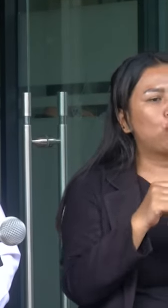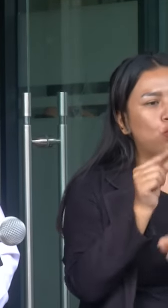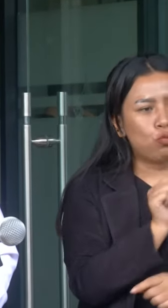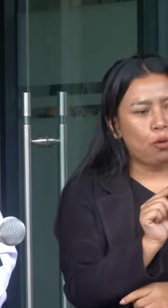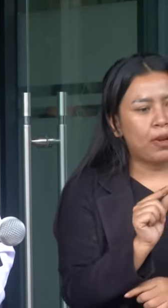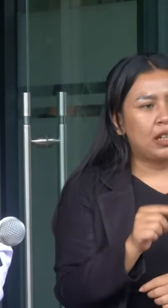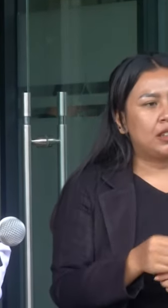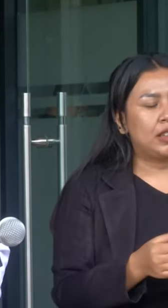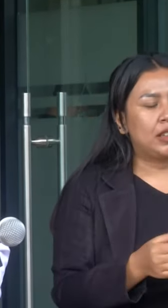Kejaksaan Negeri Jakarta Selatan